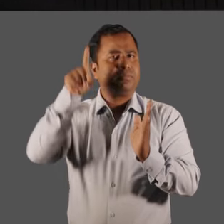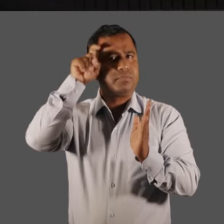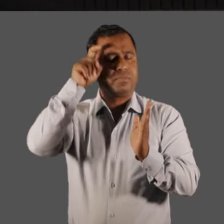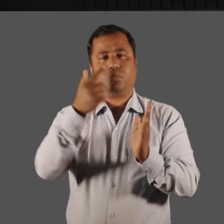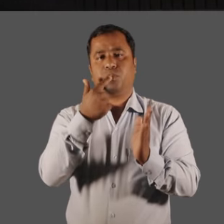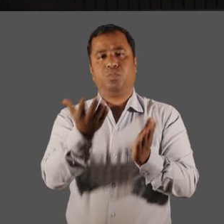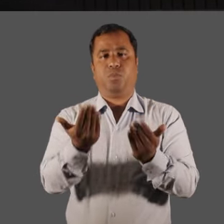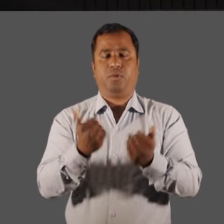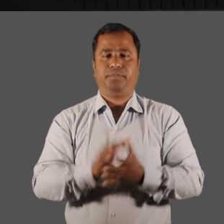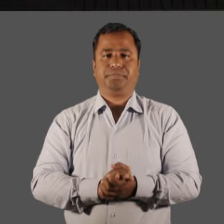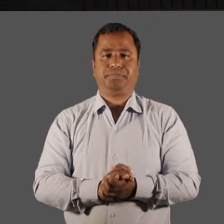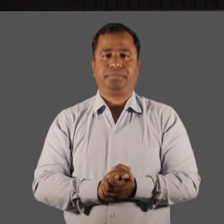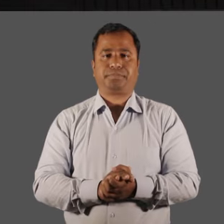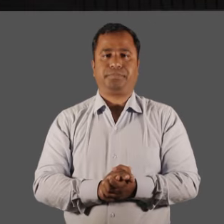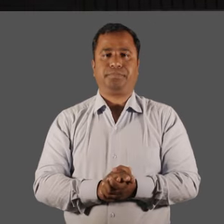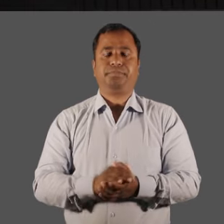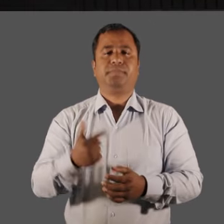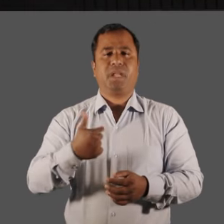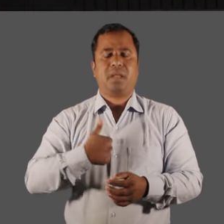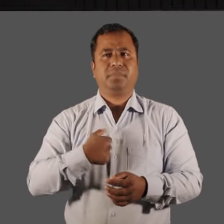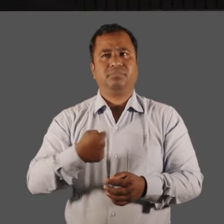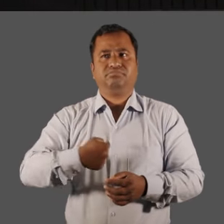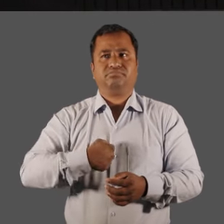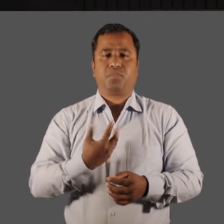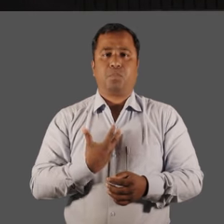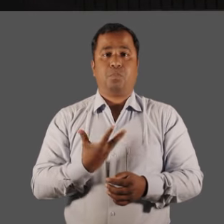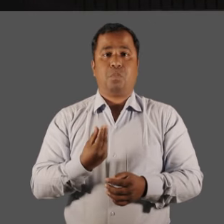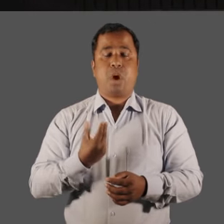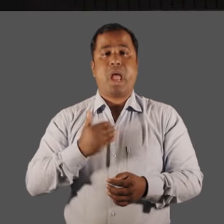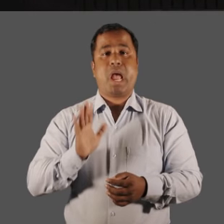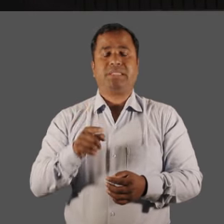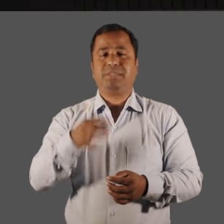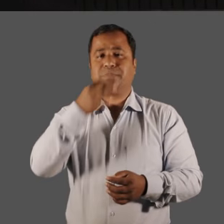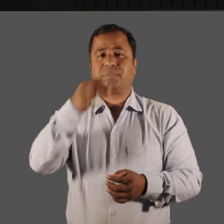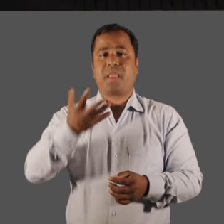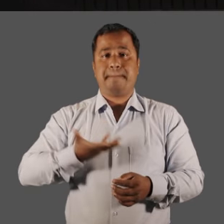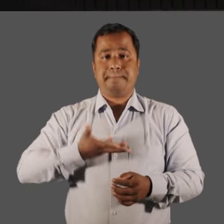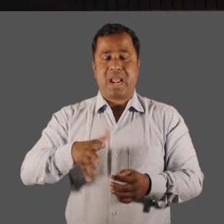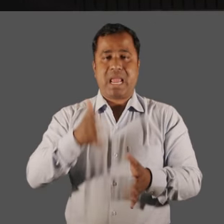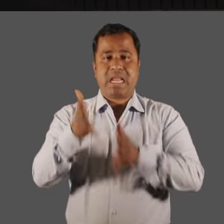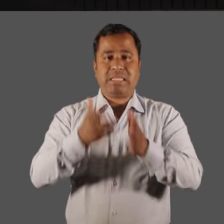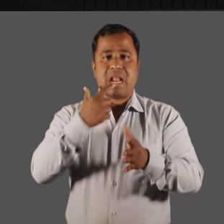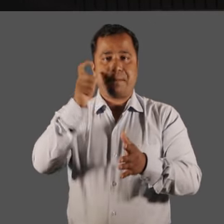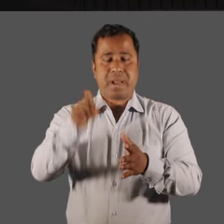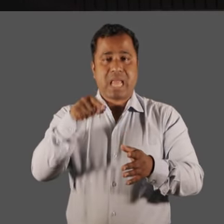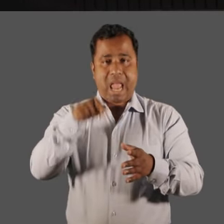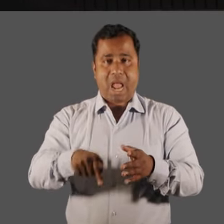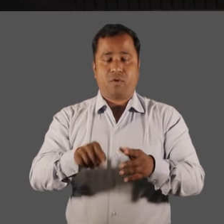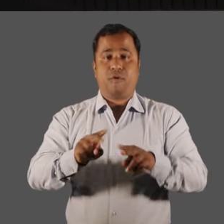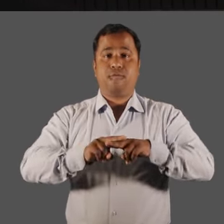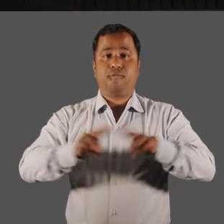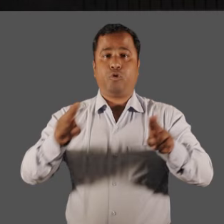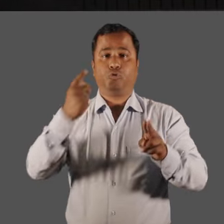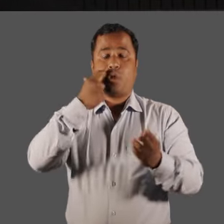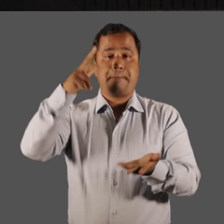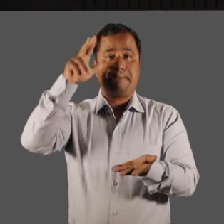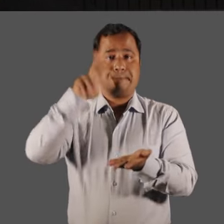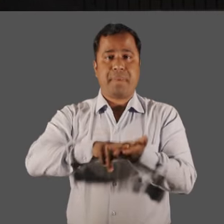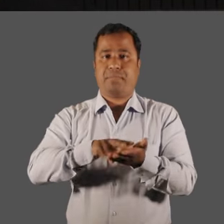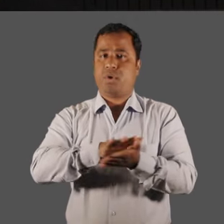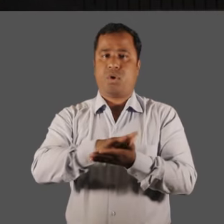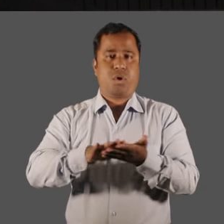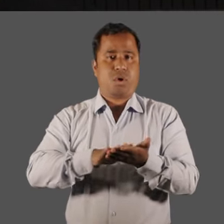হয়? আচ্ছা, যেটা আমি খুব ভয় পাই ইদানিং একটা বিষয় নিয়ে, আমাদের বাংলা ইশারা ভাষাটা এখনো প্রমিতকরণ করা হয়নি।